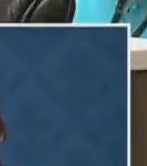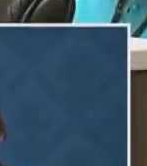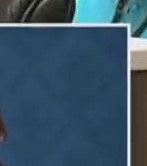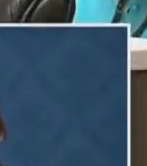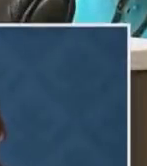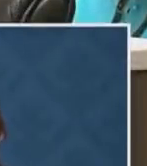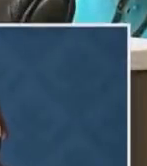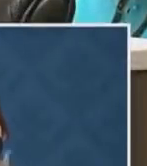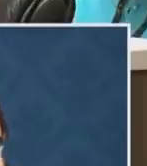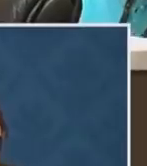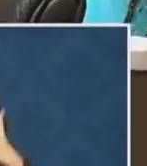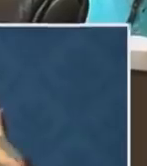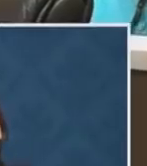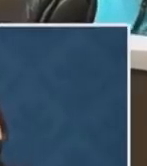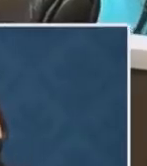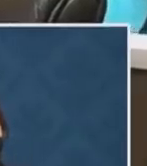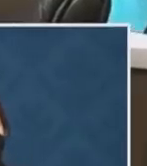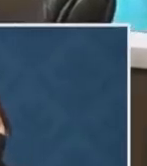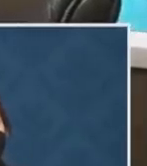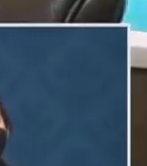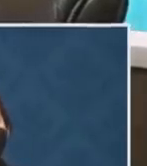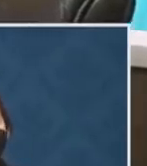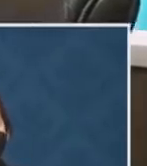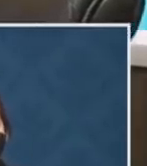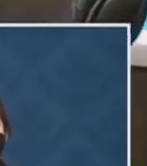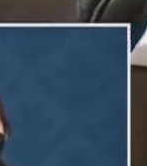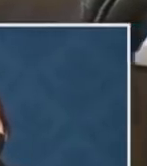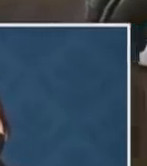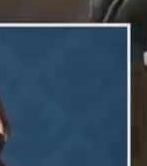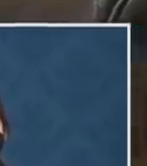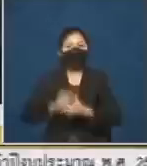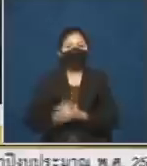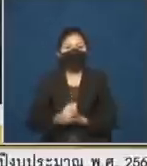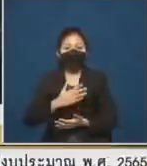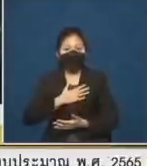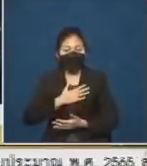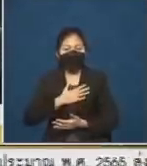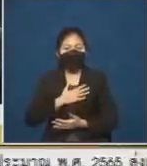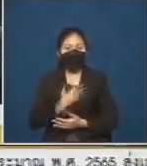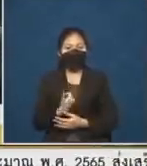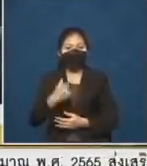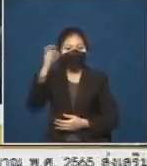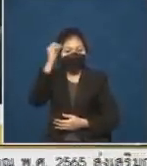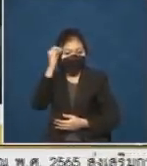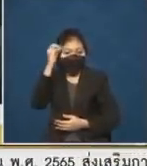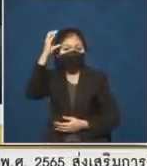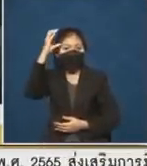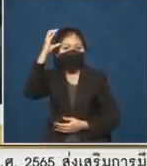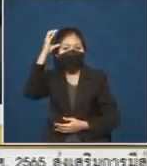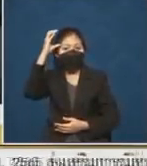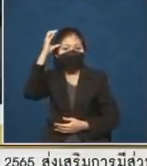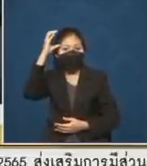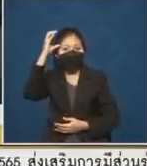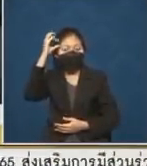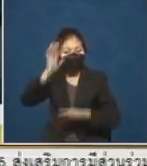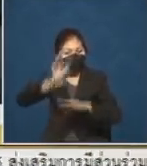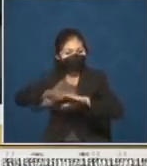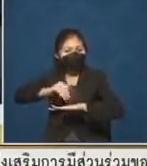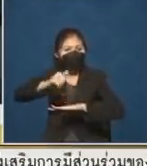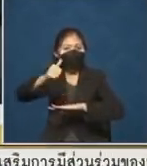ลี่ยนไปสนับสนุนรัฐบาลและตัวเองเนี่ยไม่ได้ไปสนับสนุนตัวเองยังเป็นฝ่ายค้านก็เหมือนกับพรร